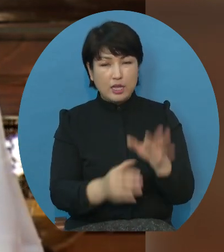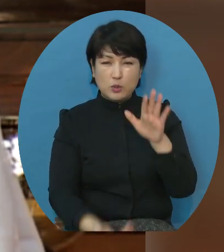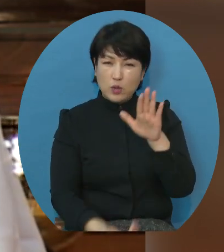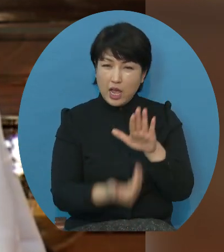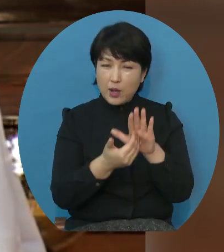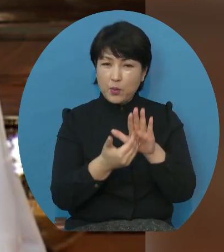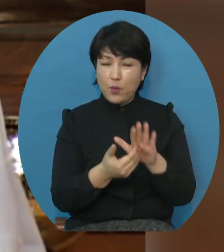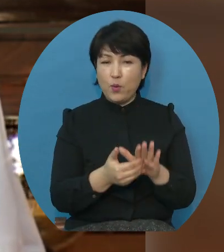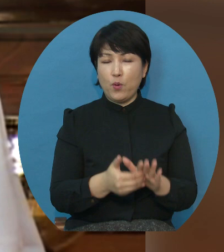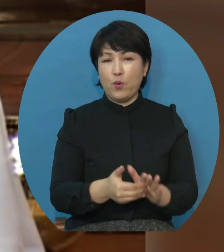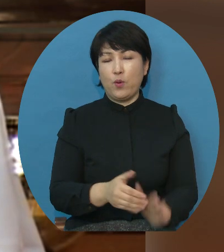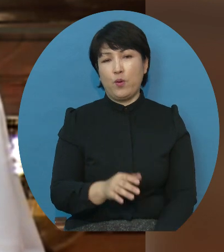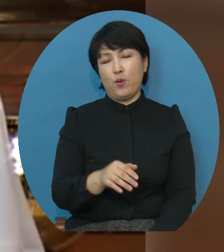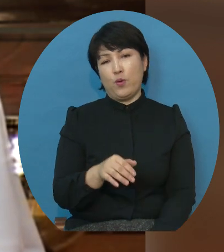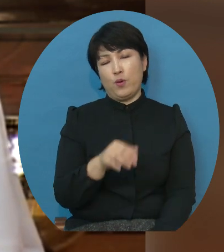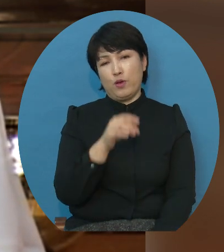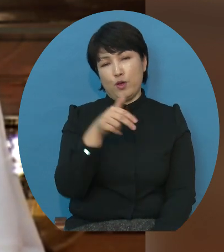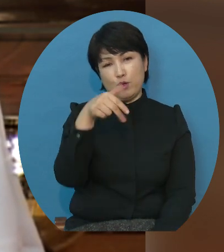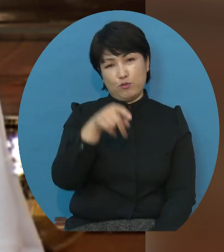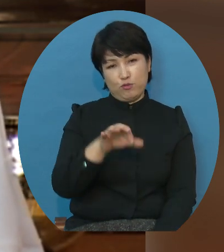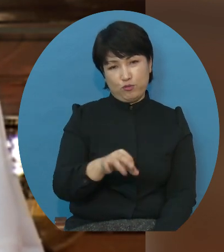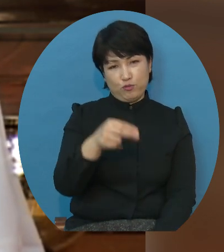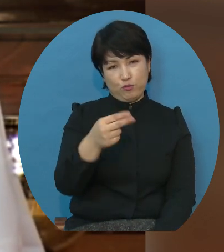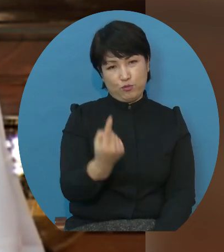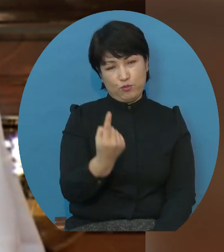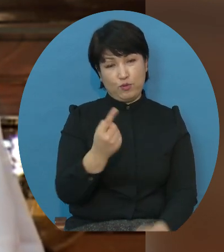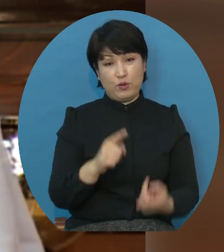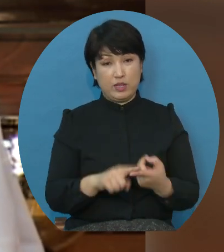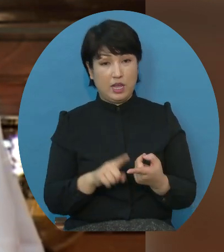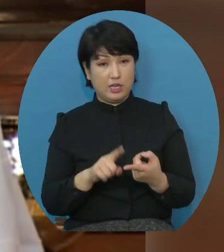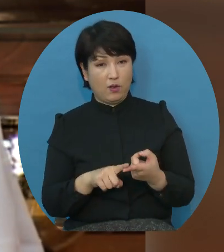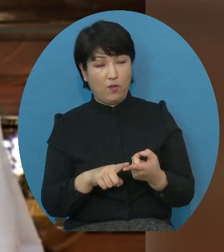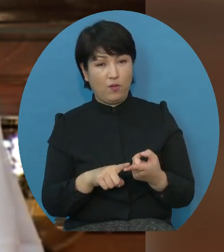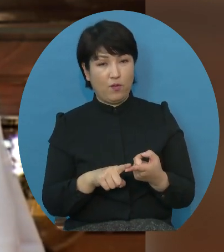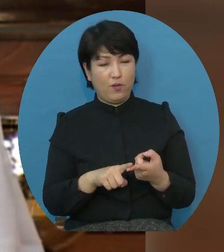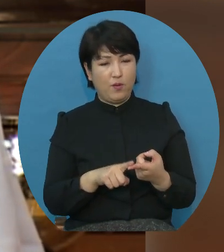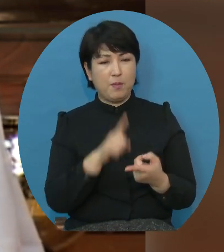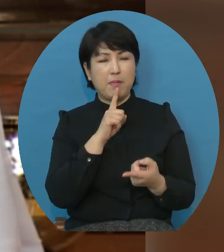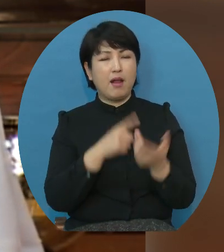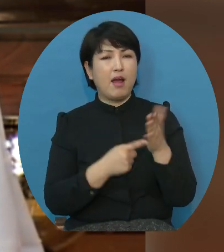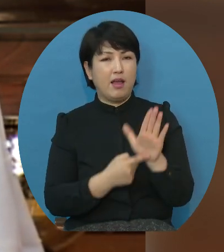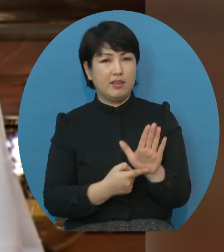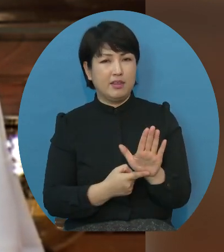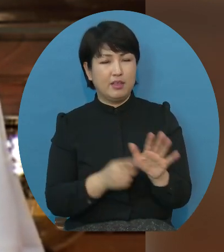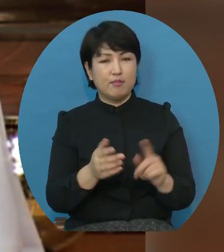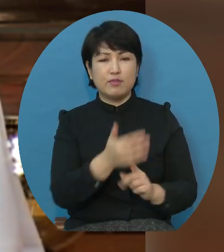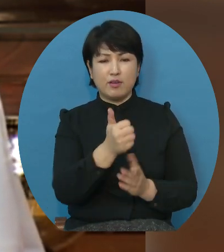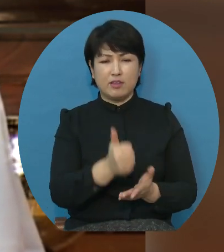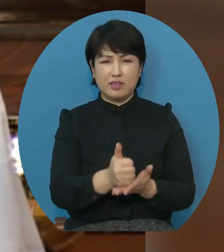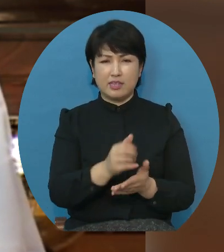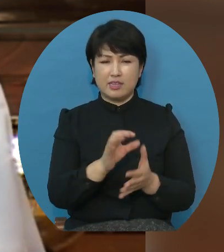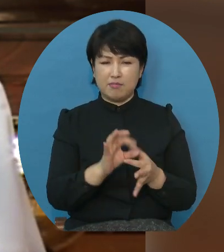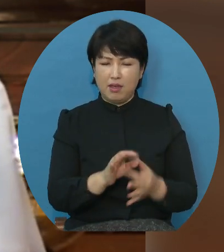깨닫도록 지다 이 겠네 부처님의 탑을 함 이라고 할 수 있습니다